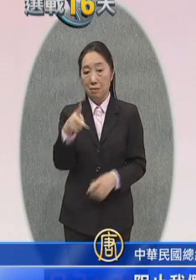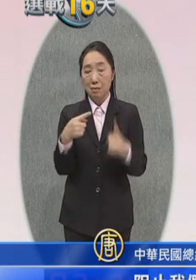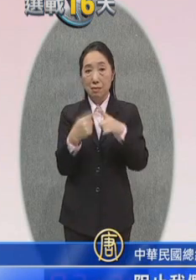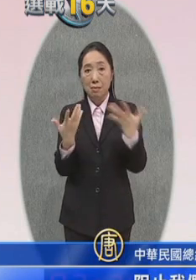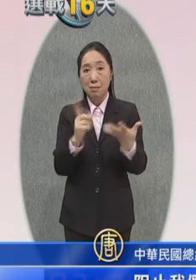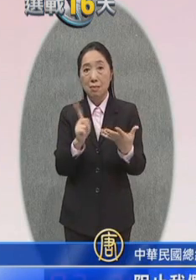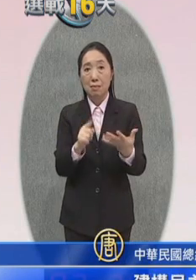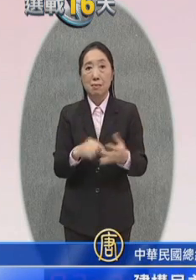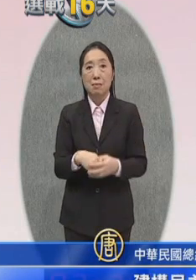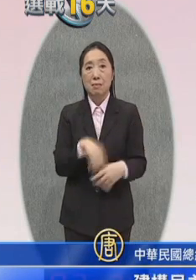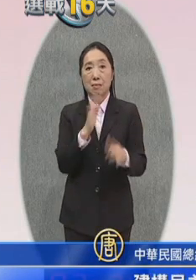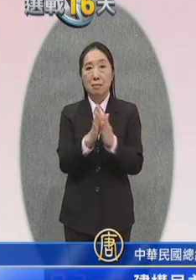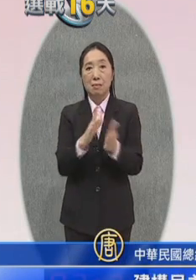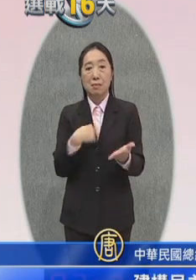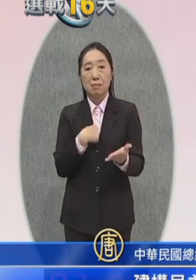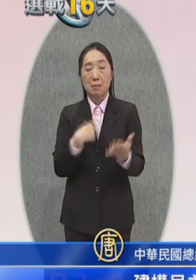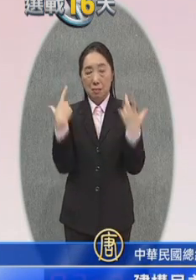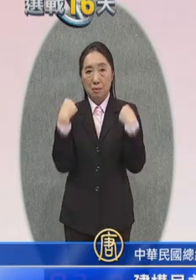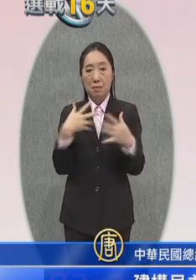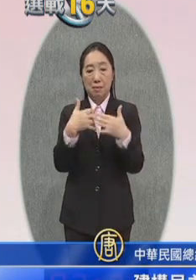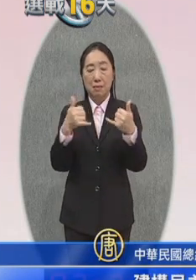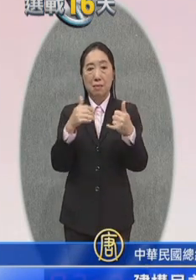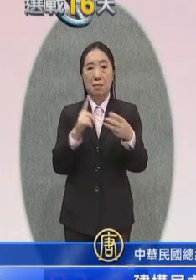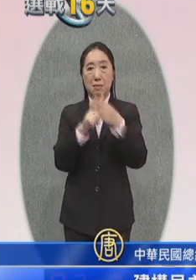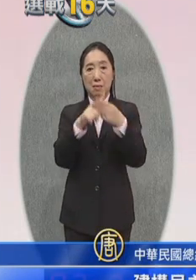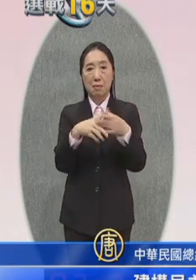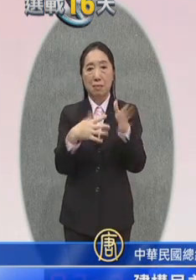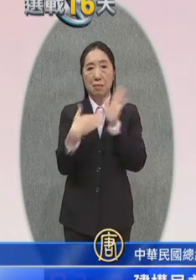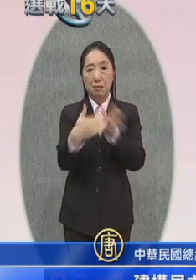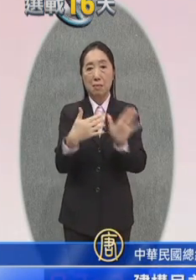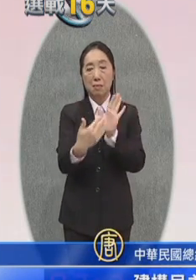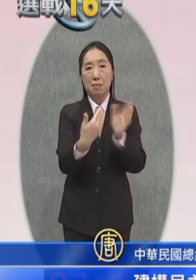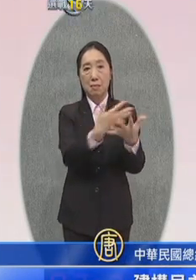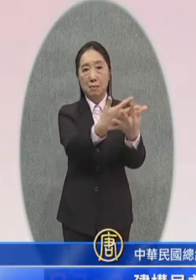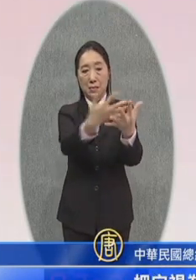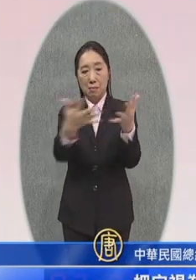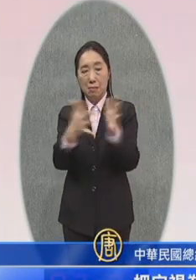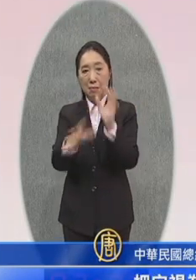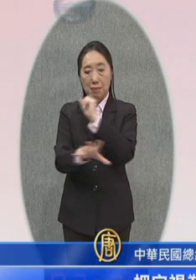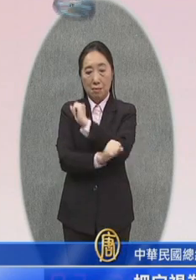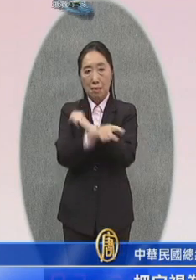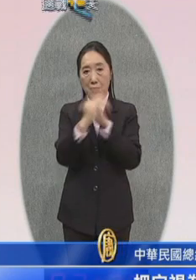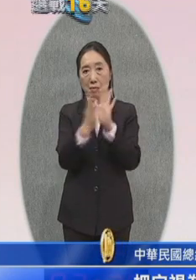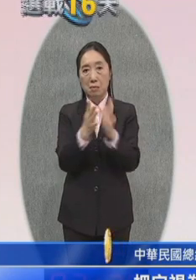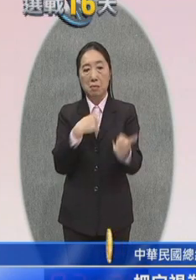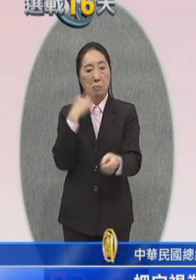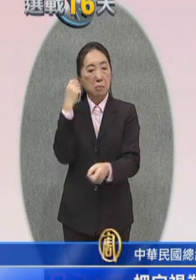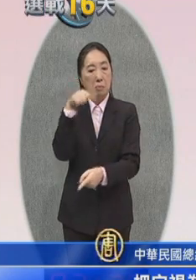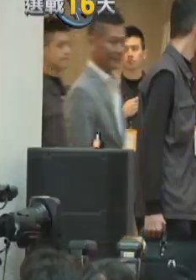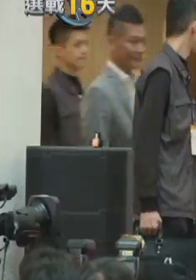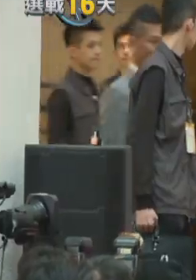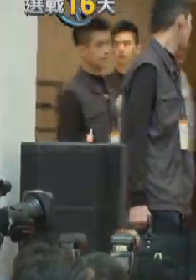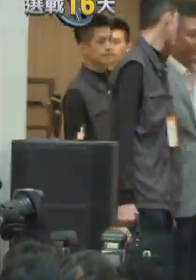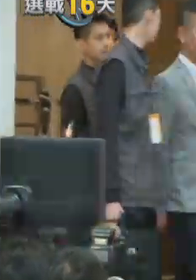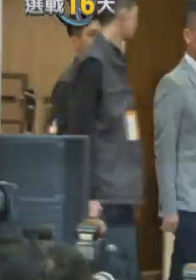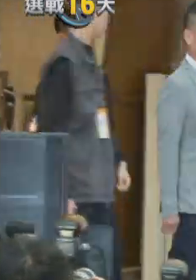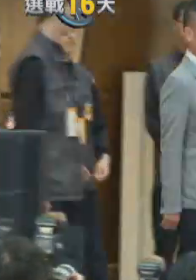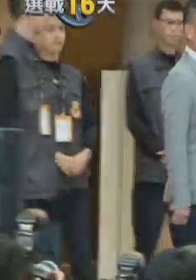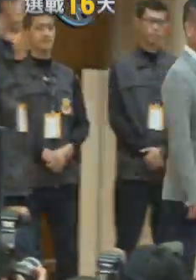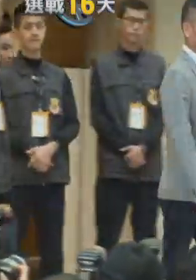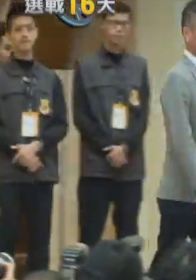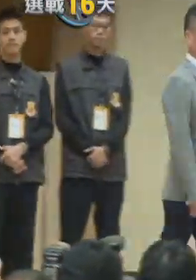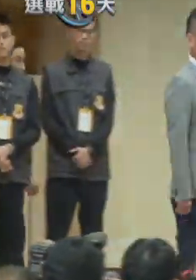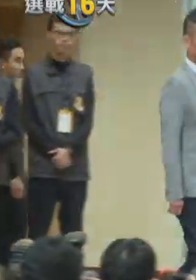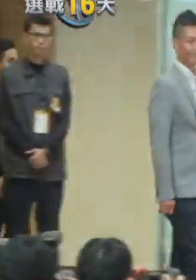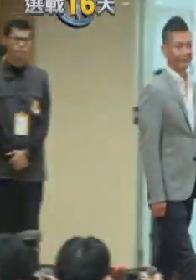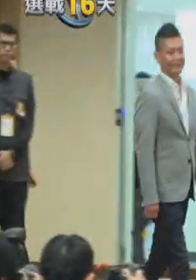止我们建构民主防护法的这种机制呢，把它视为是一种挑衅。 针对反渗透法，